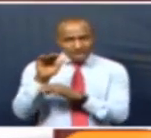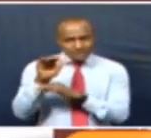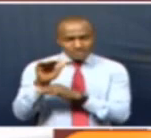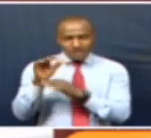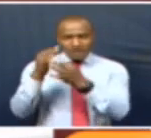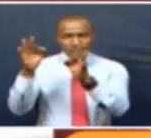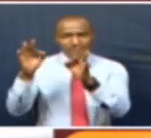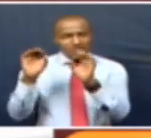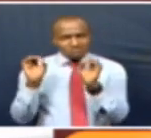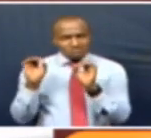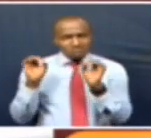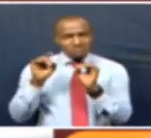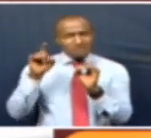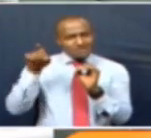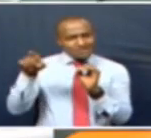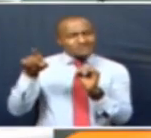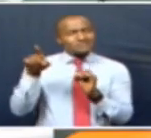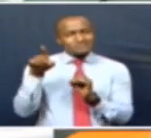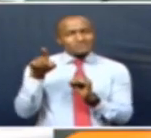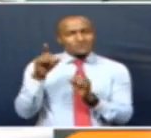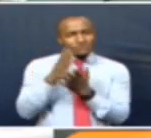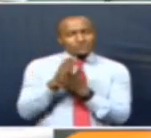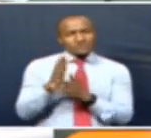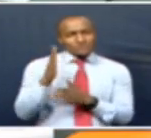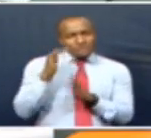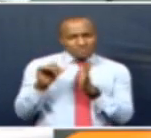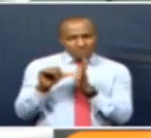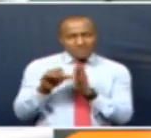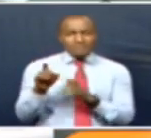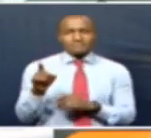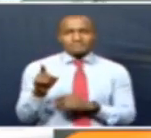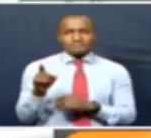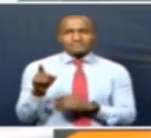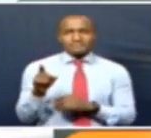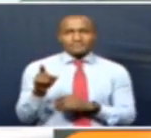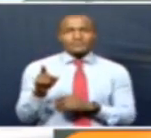washukiwa hao ni hatari kwa usalama wa nchi. Ombi hilo litaangaziwa kwa kina hapo kesho.